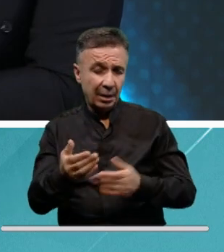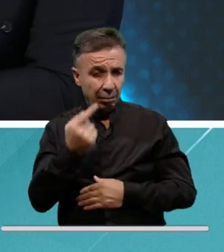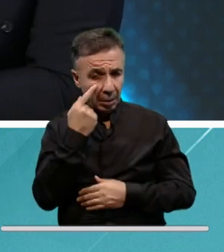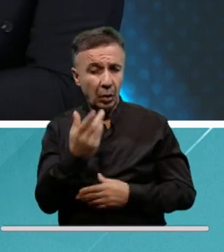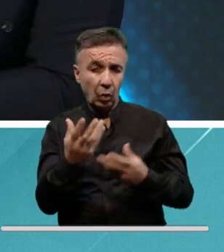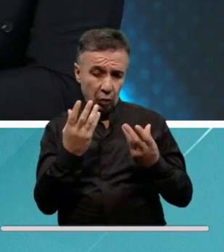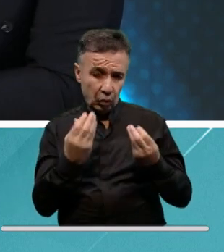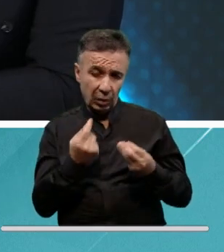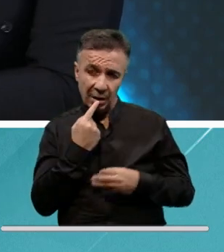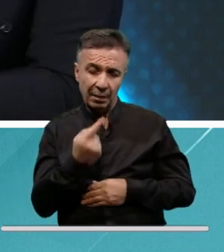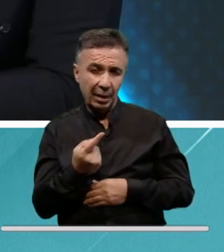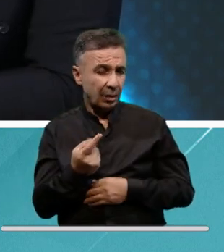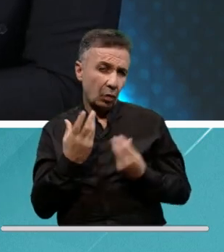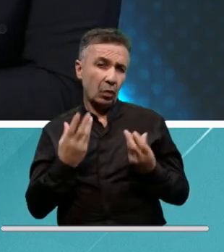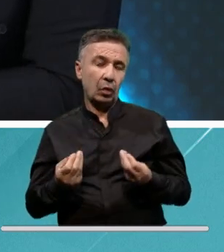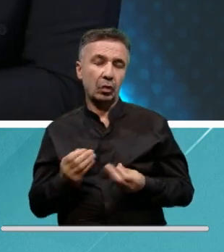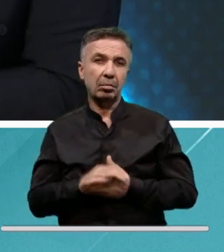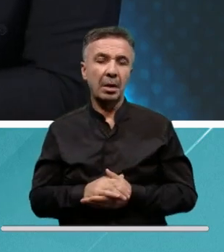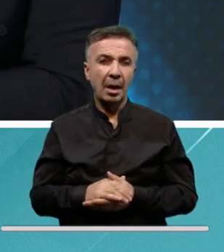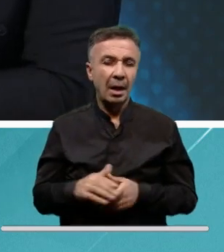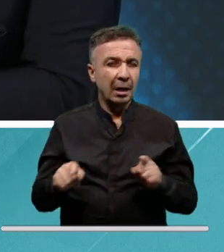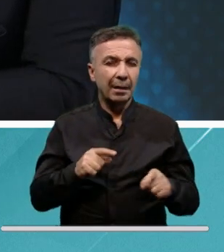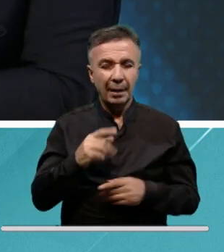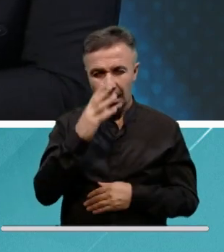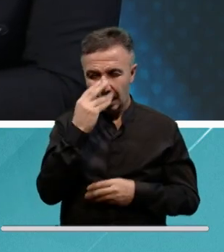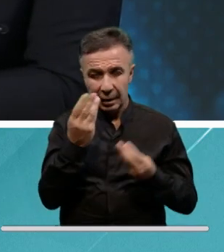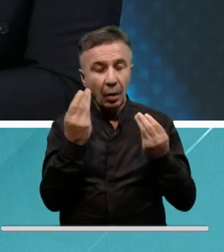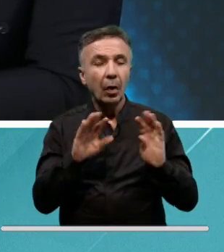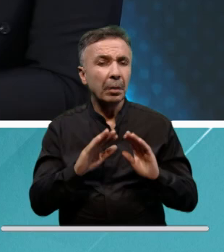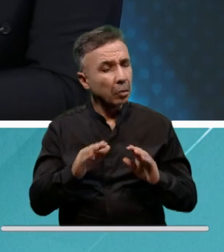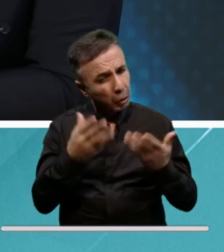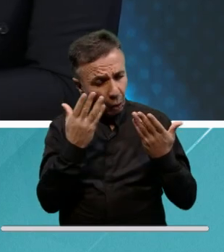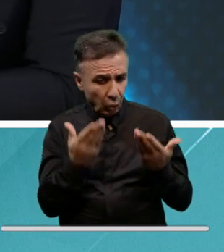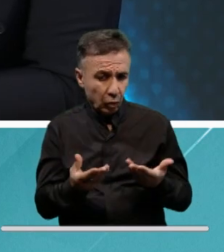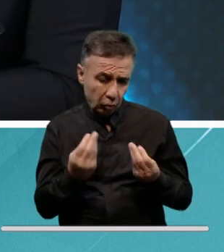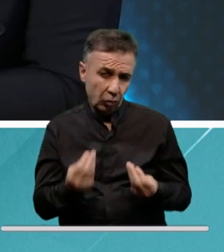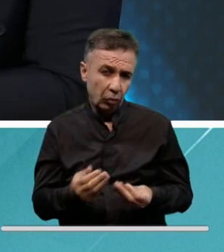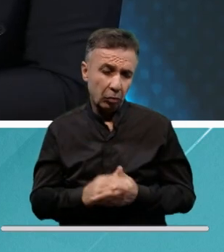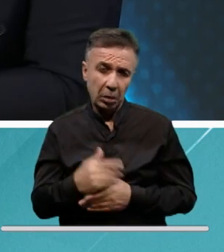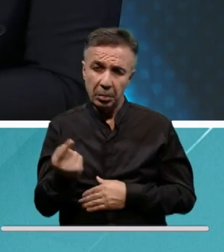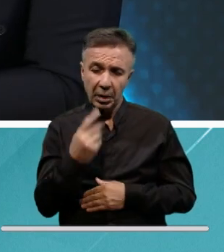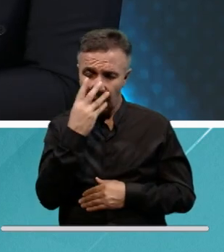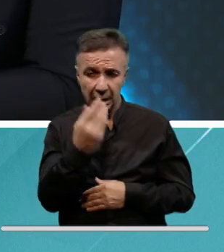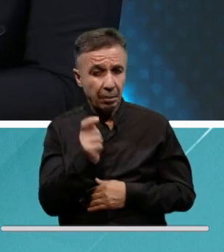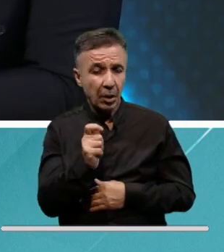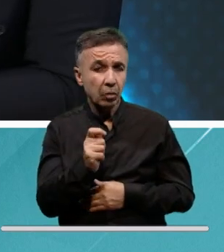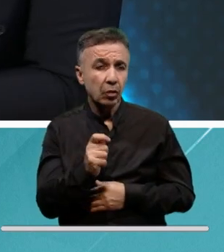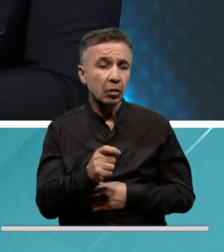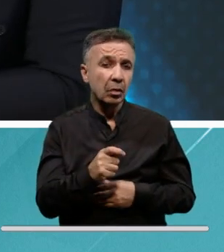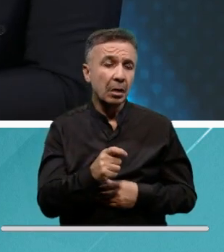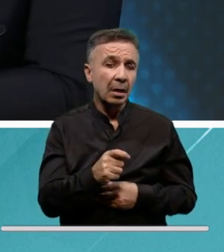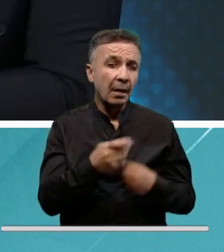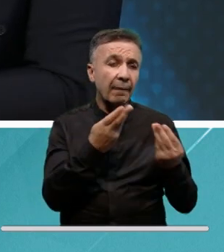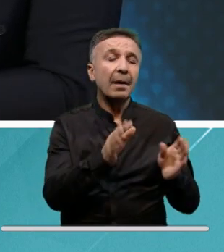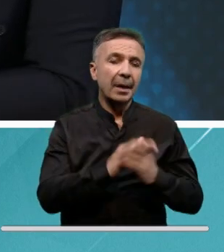de Gönlümden kopabilir herhangi bir hediye vermeden Bu da yeterlidir İlla bir şeyi götürmek zorunda değiliz ama bir